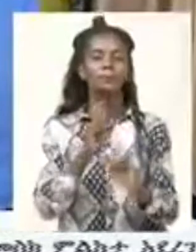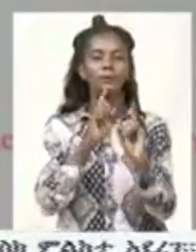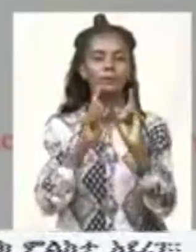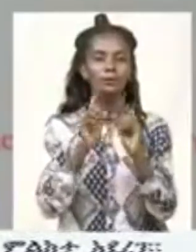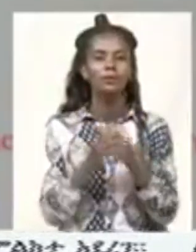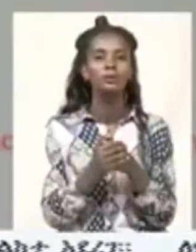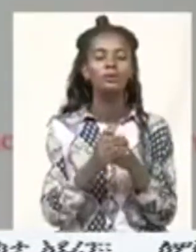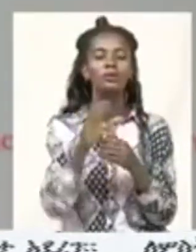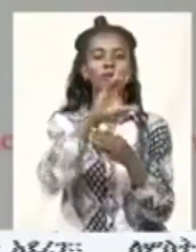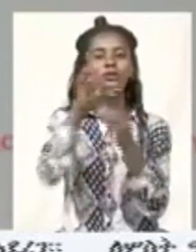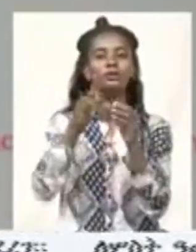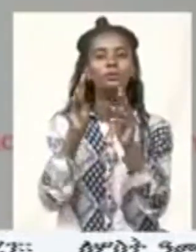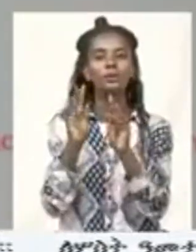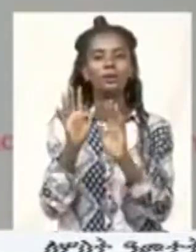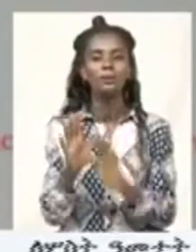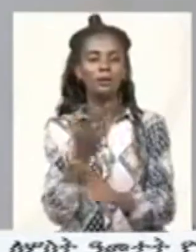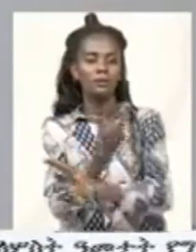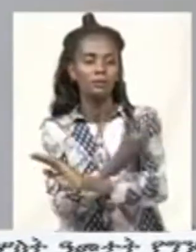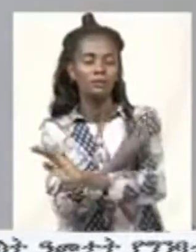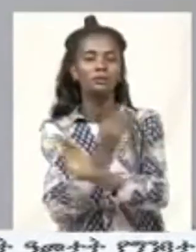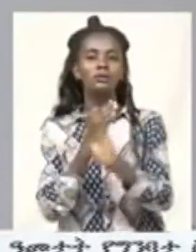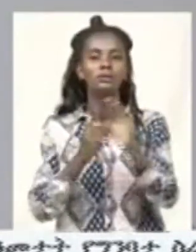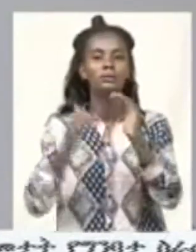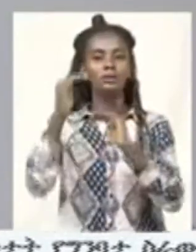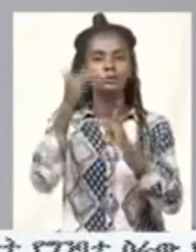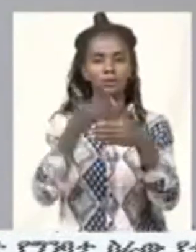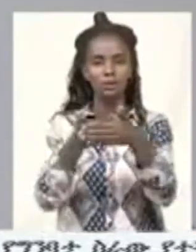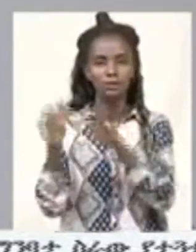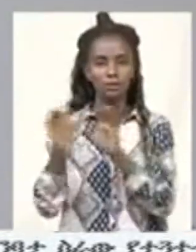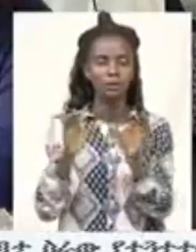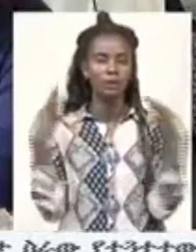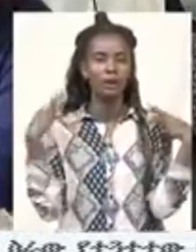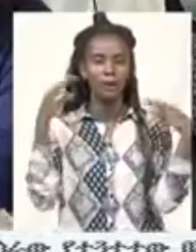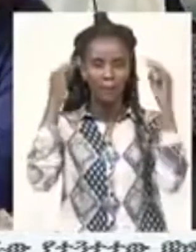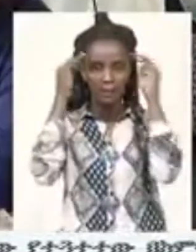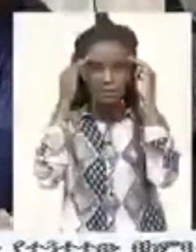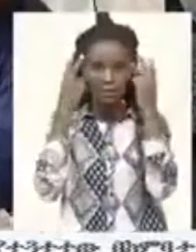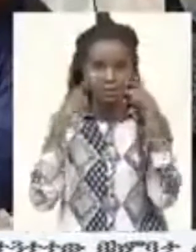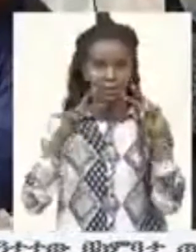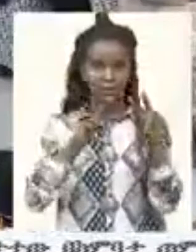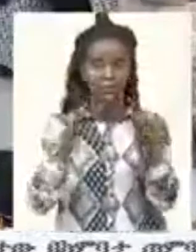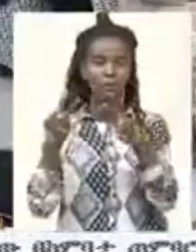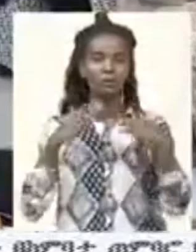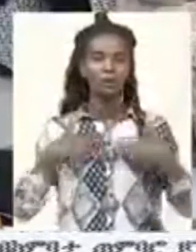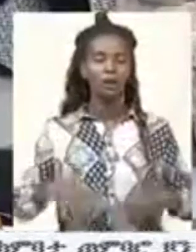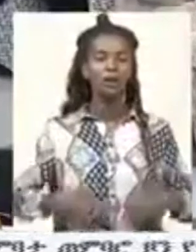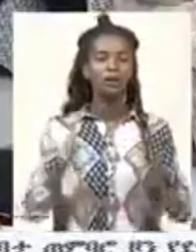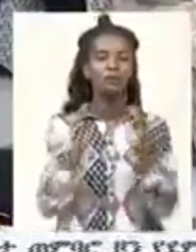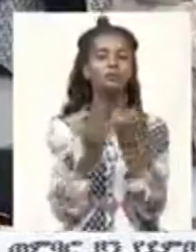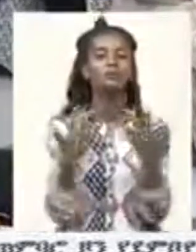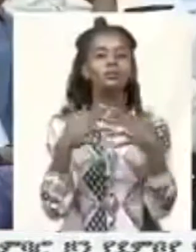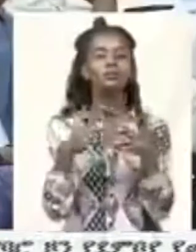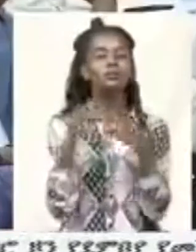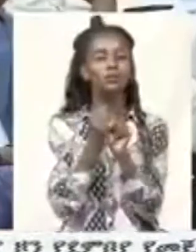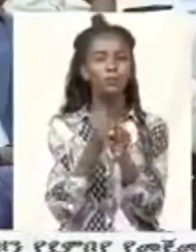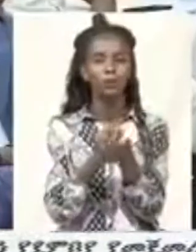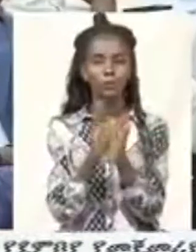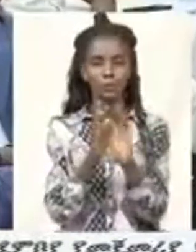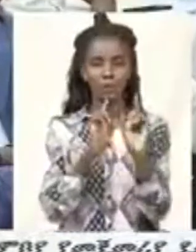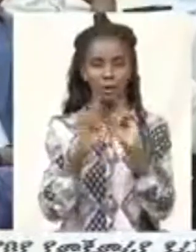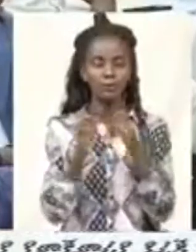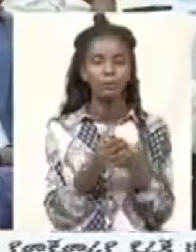አሳስበዋል። በክልሎች መደበኛ ክትባትን ይበልጥ ተደራሽ ለማድረግ የጤና ሚኒስቴር ከሚመለከታቸው አካላት ጋር በቅንጅት እየሰራ መሆኑንም